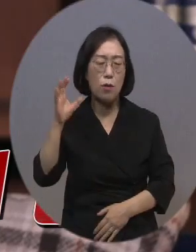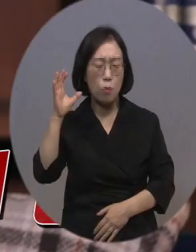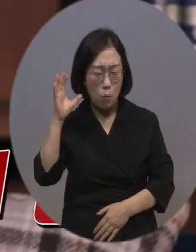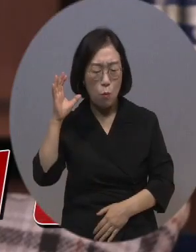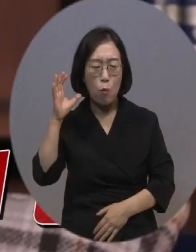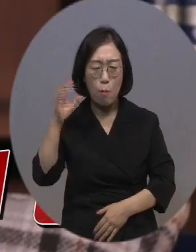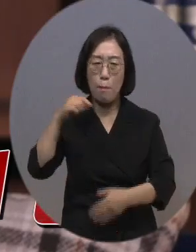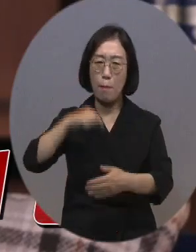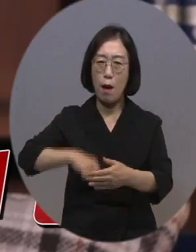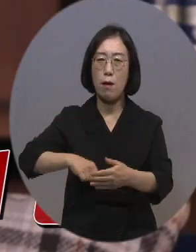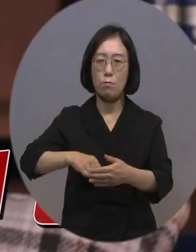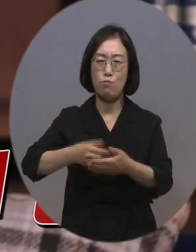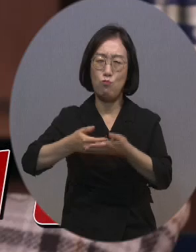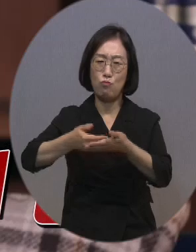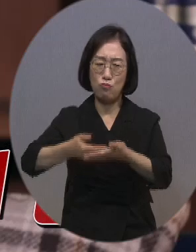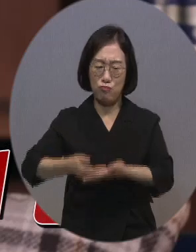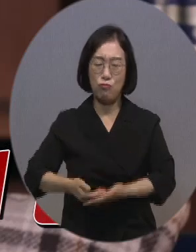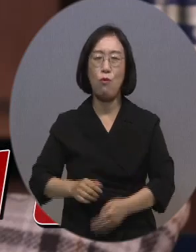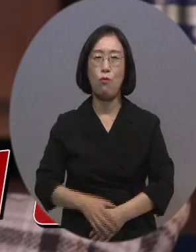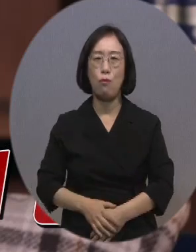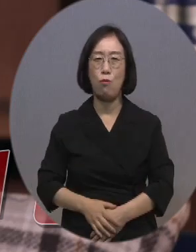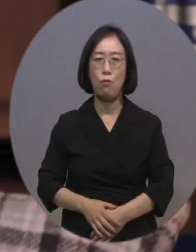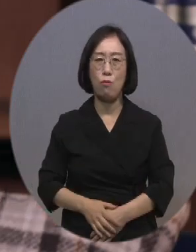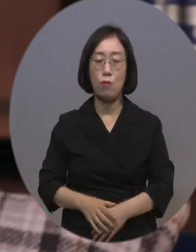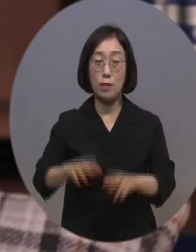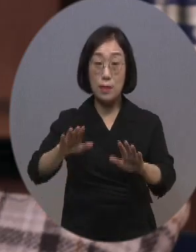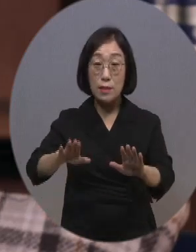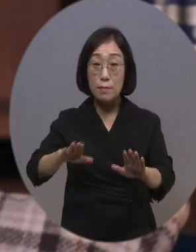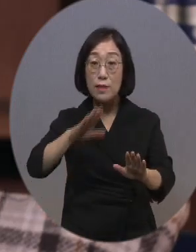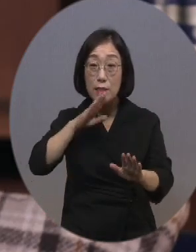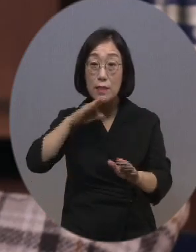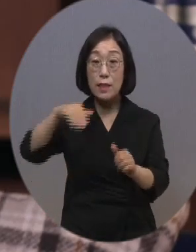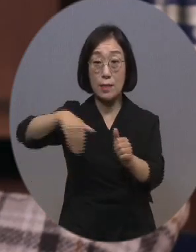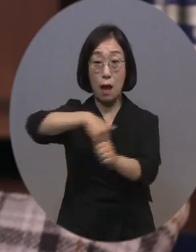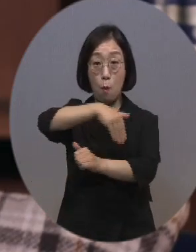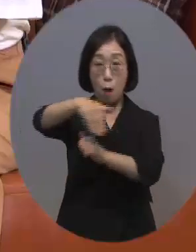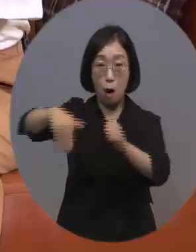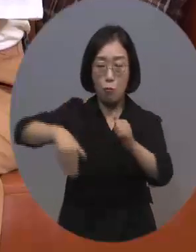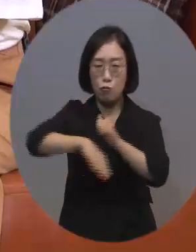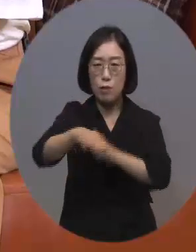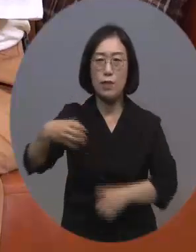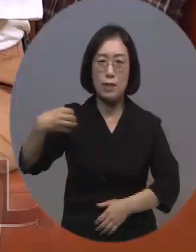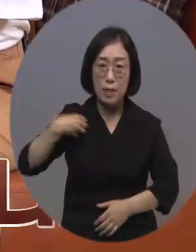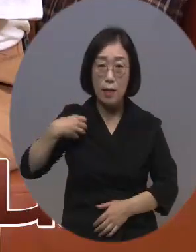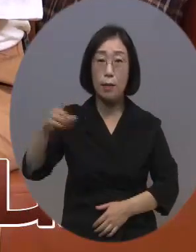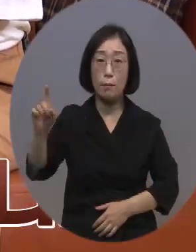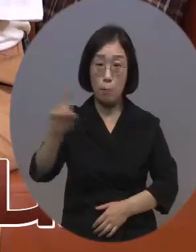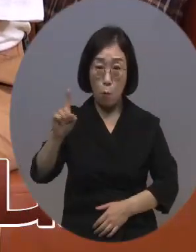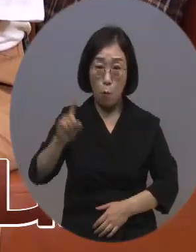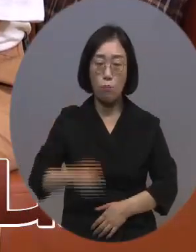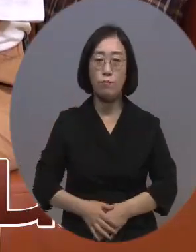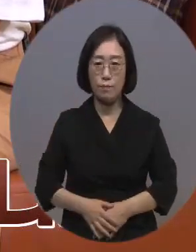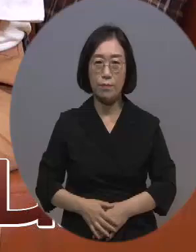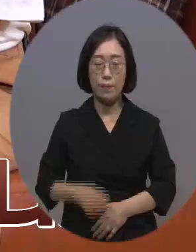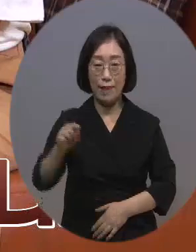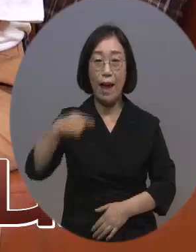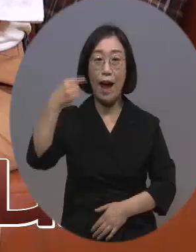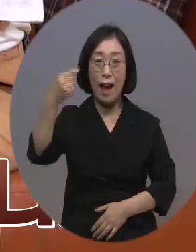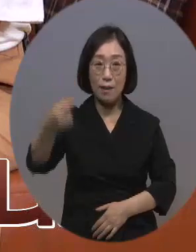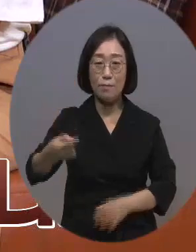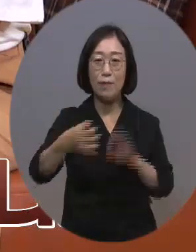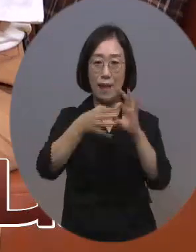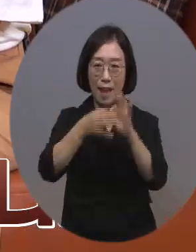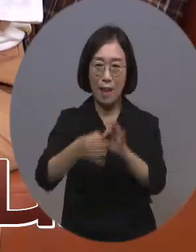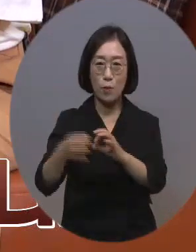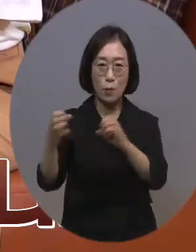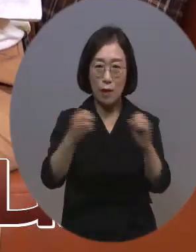무거워지는 대목도 있는 것 같은데요. 북한 인권의 현실이 어떻고 또 우리가 어떤 걸 해야 되는지 송한나 센터장님과 다음 시간에 또 통일 담당